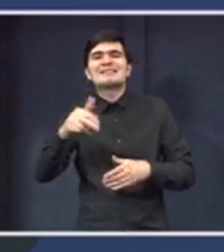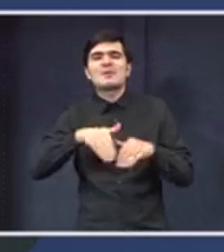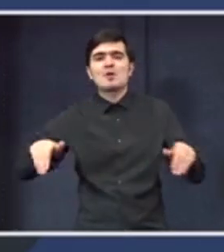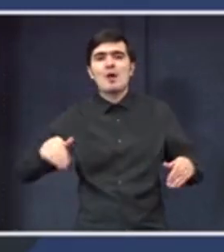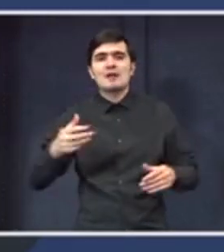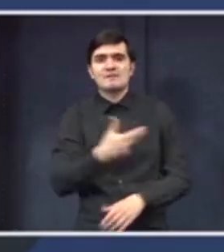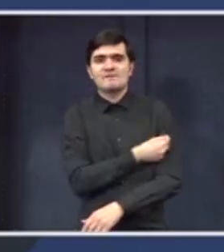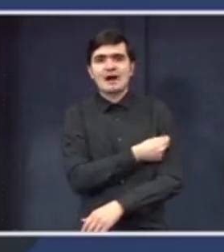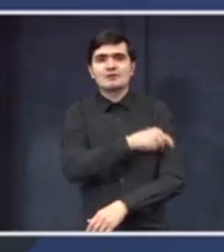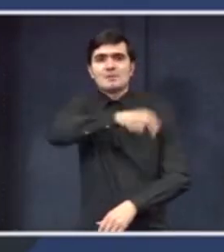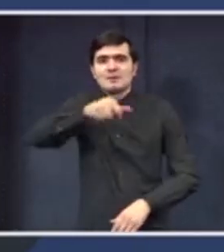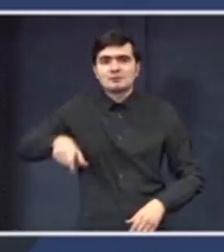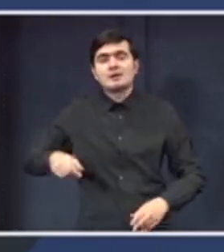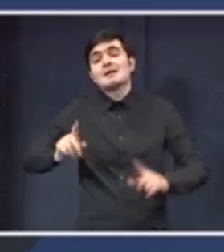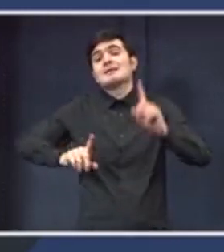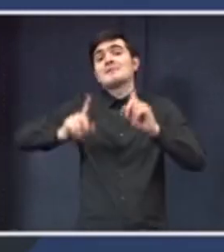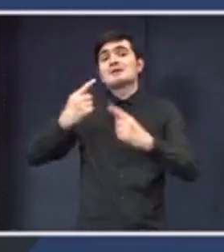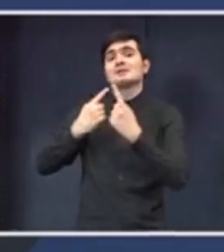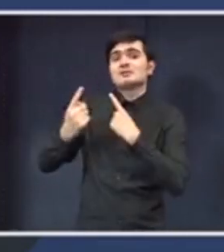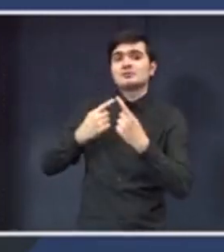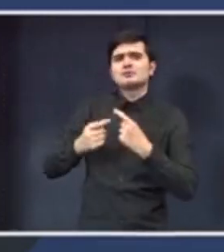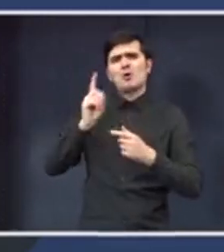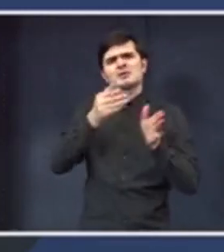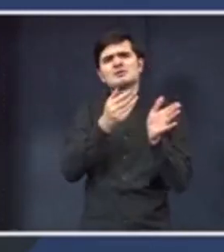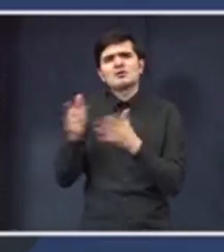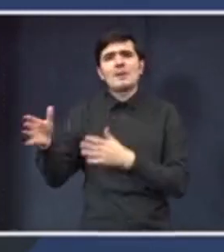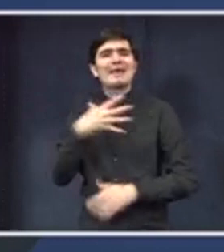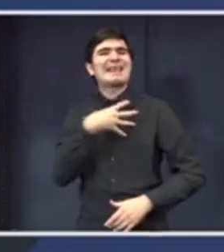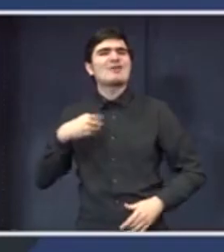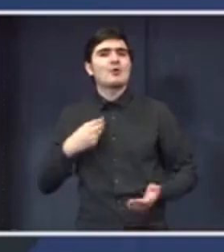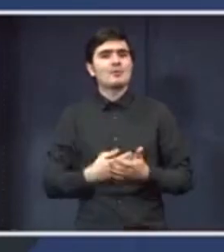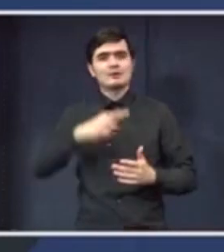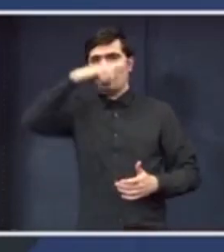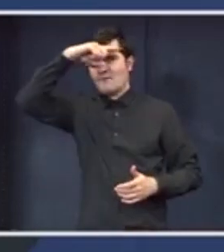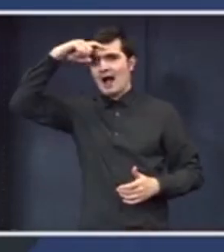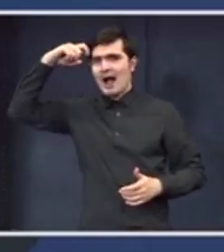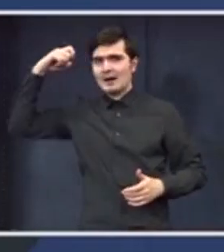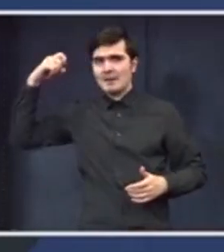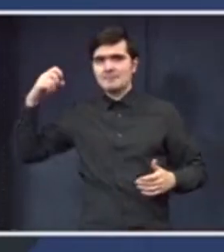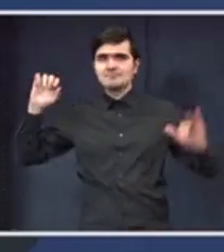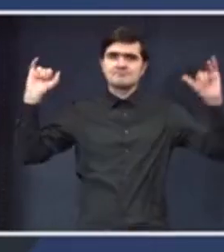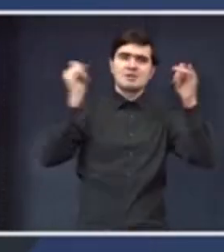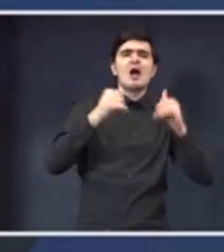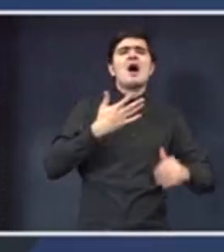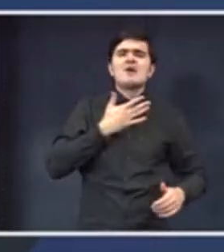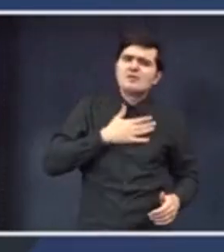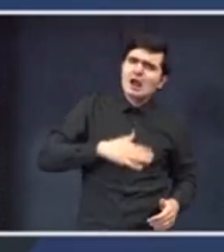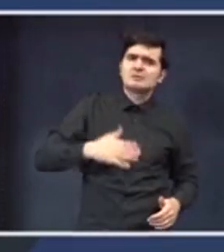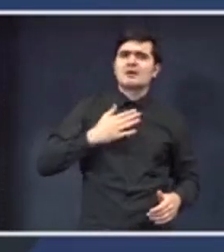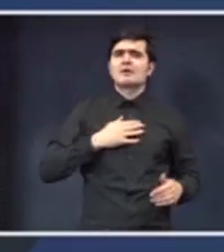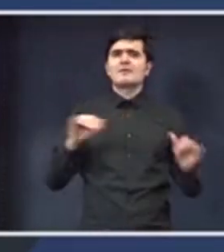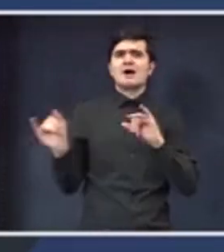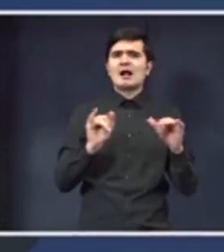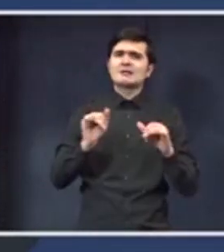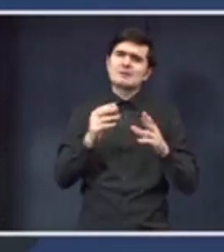mult de discuțiile cu industriile respective. Începe sezonul de vară, aș vrea să avem o vacanță mult mai bună ca